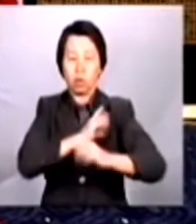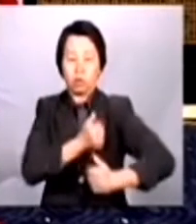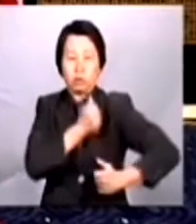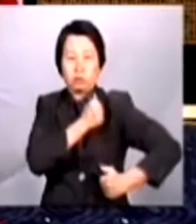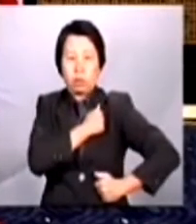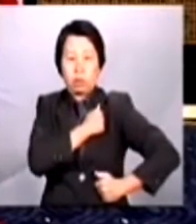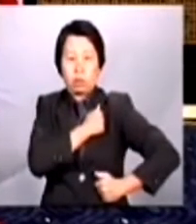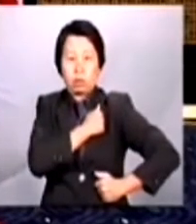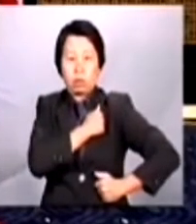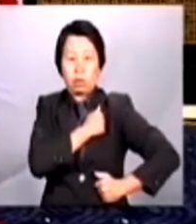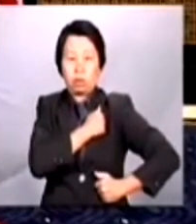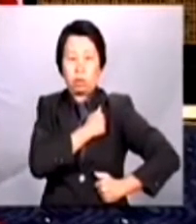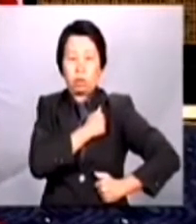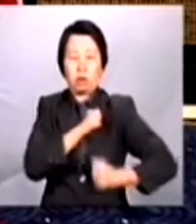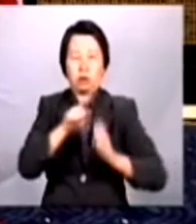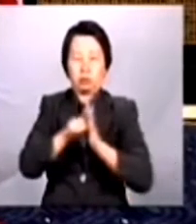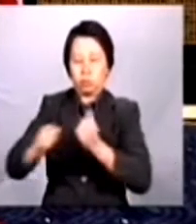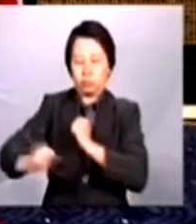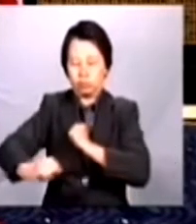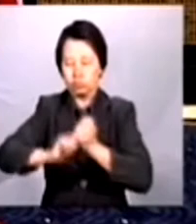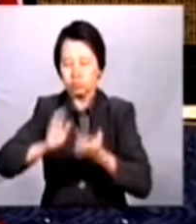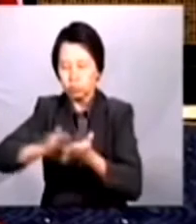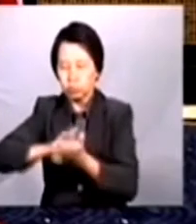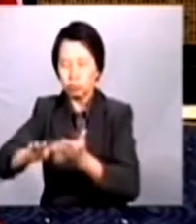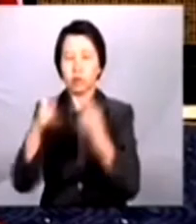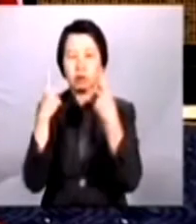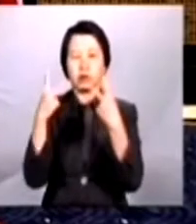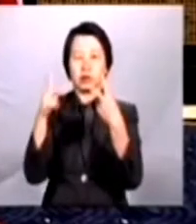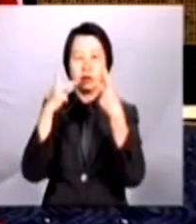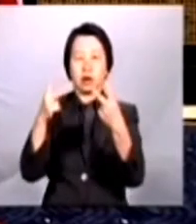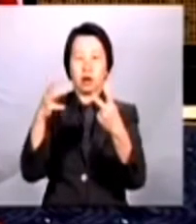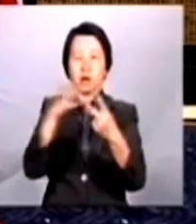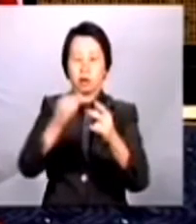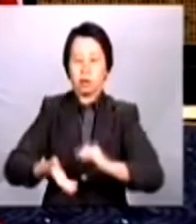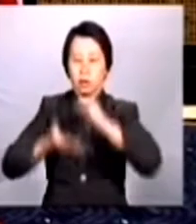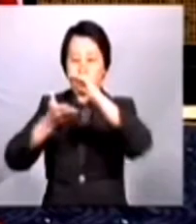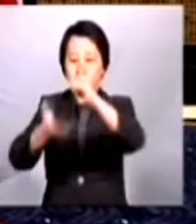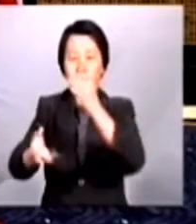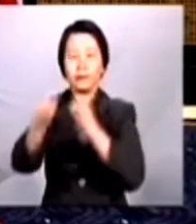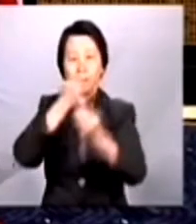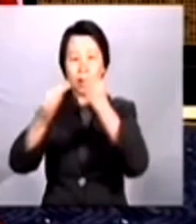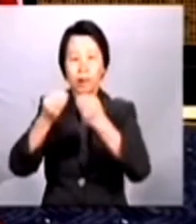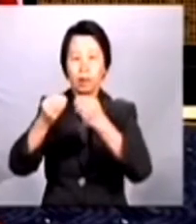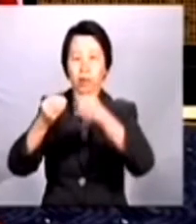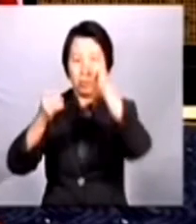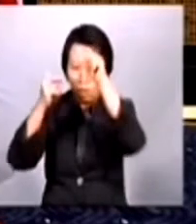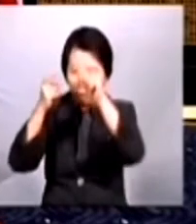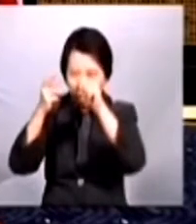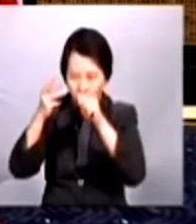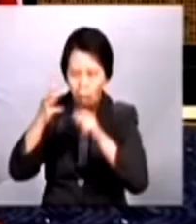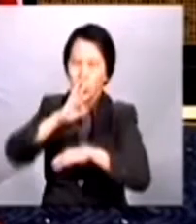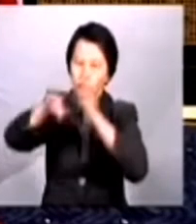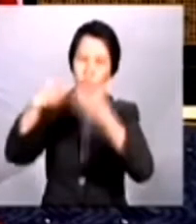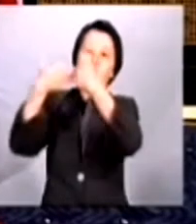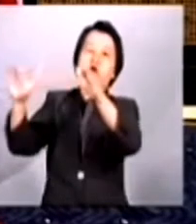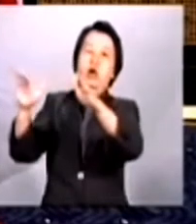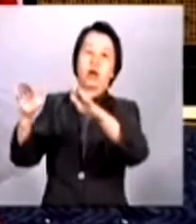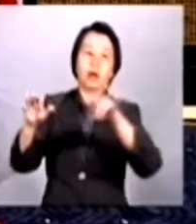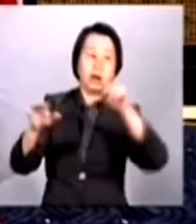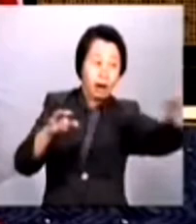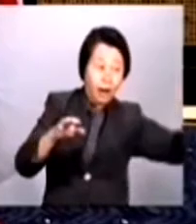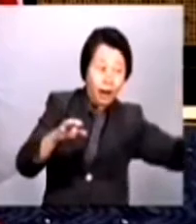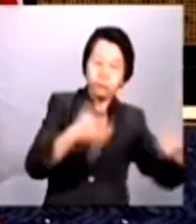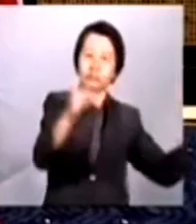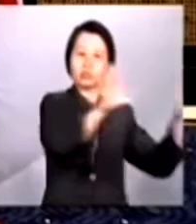pertahanan pembersihan pencitan dan bekalan makanan saya